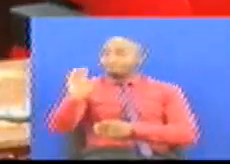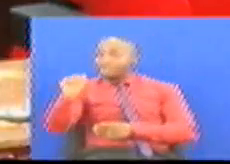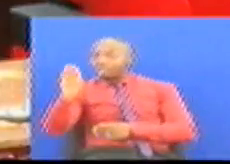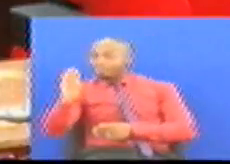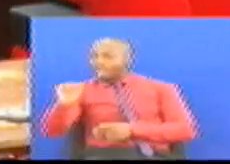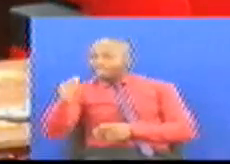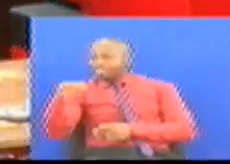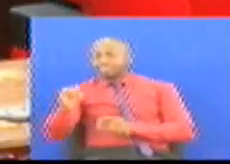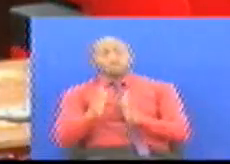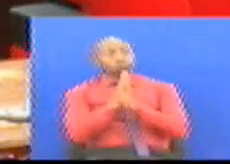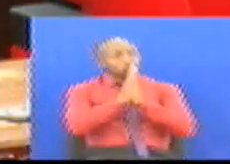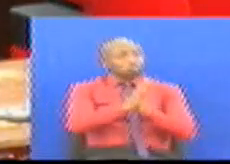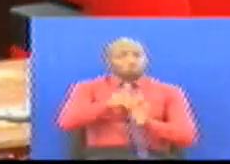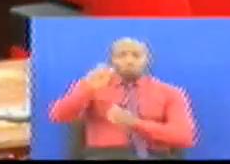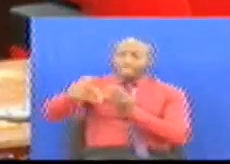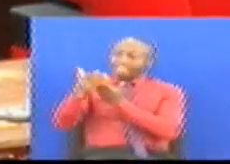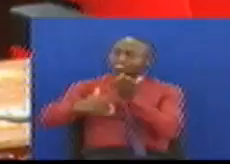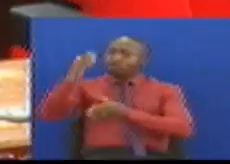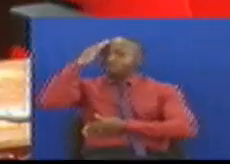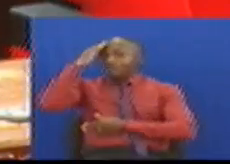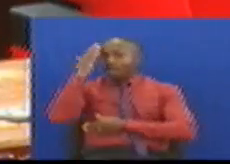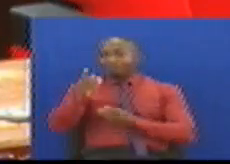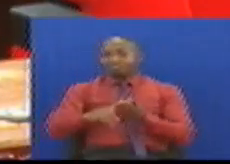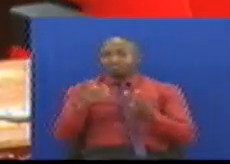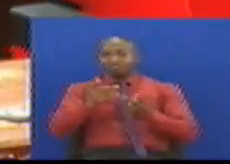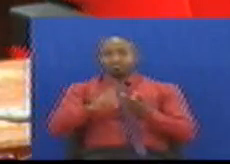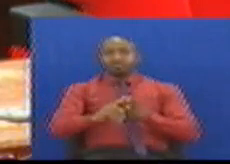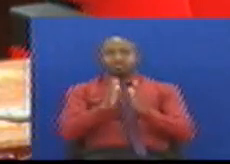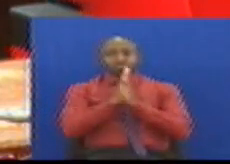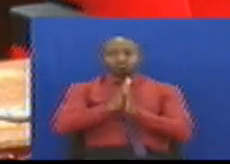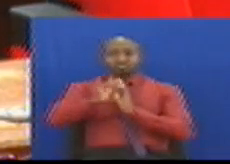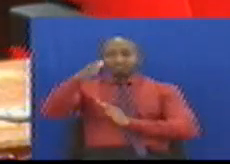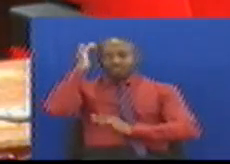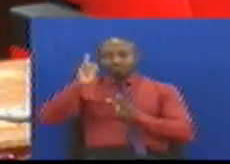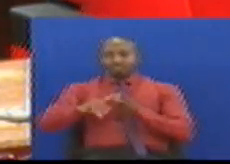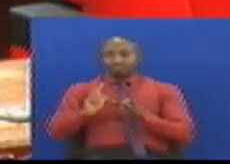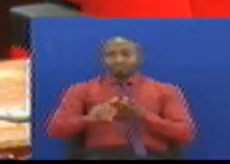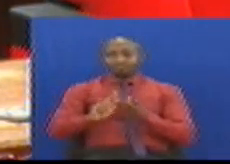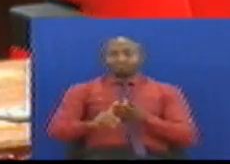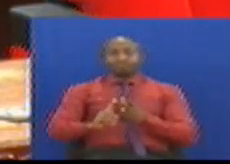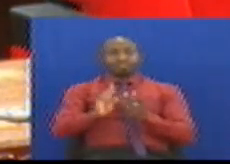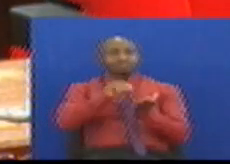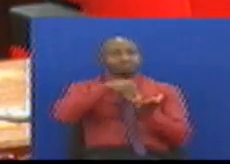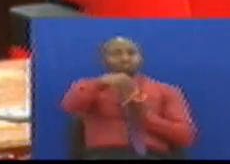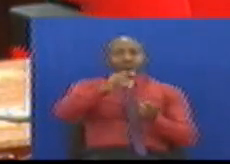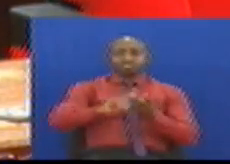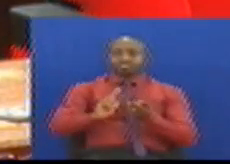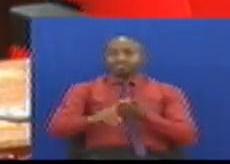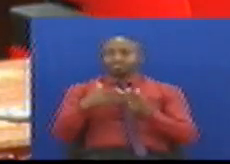na wana Babati wanafahamu hili. Lakini nishukuru serikali kwa kuingiza mpango wa taulo za kike kwa watoto wetu wa